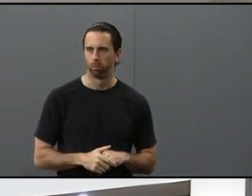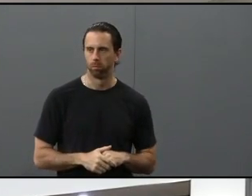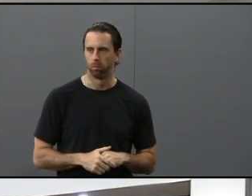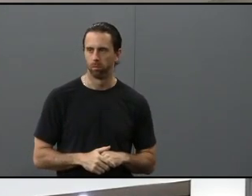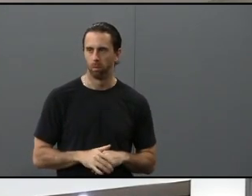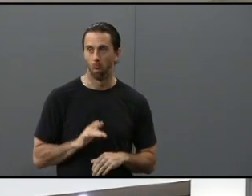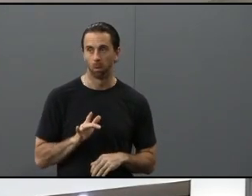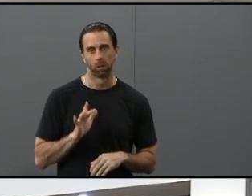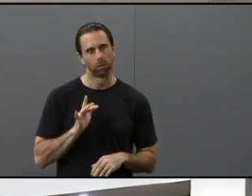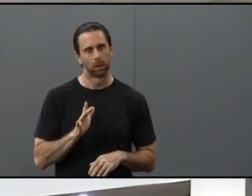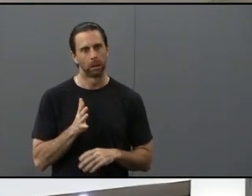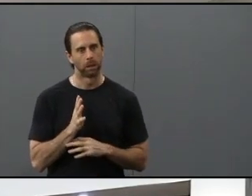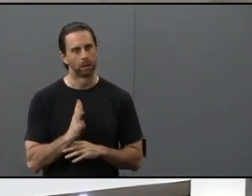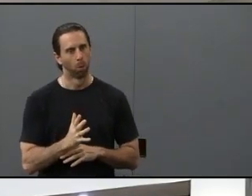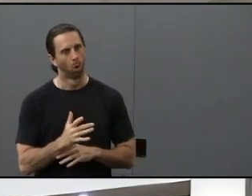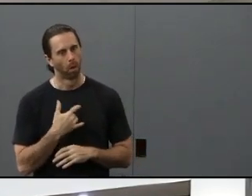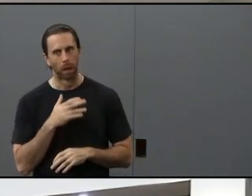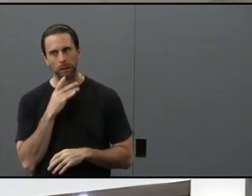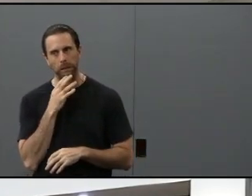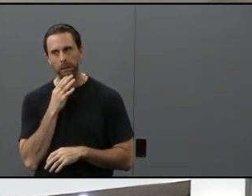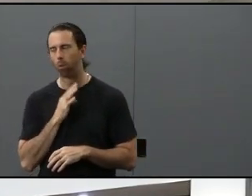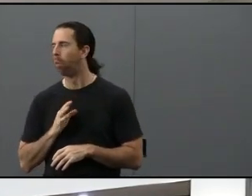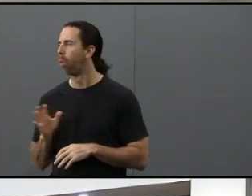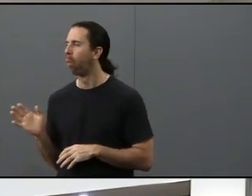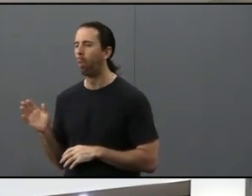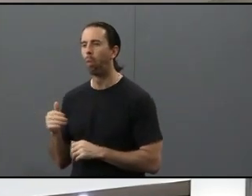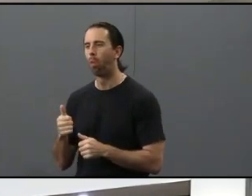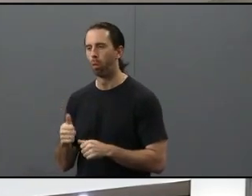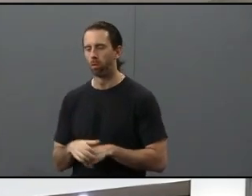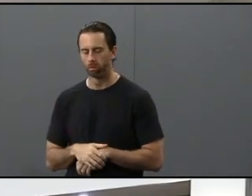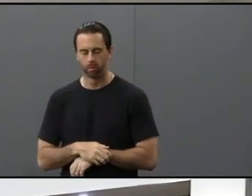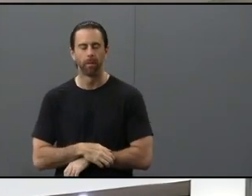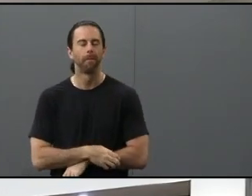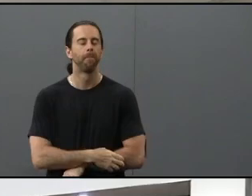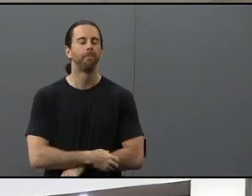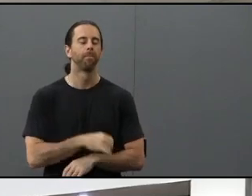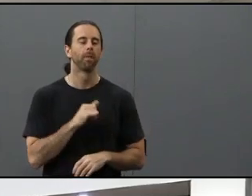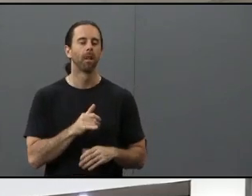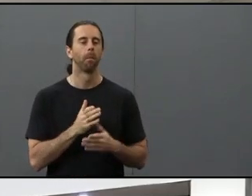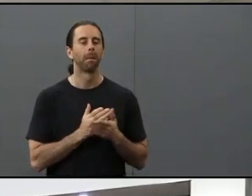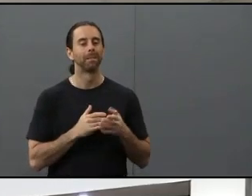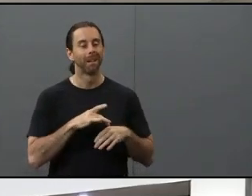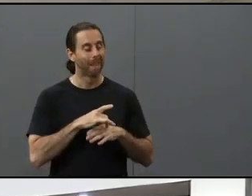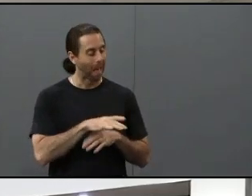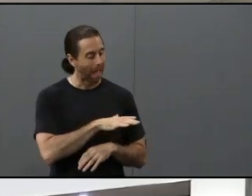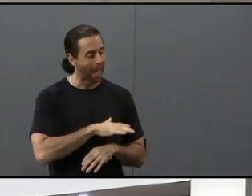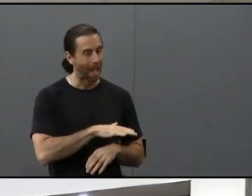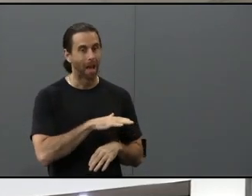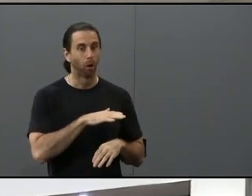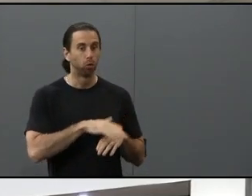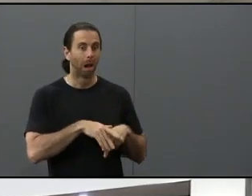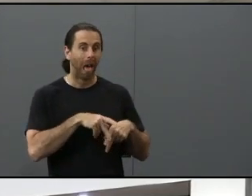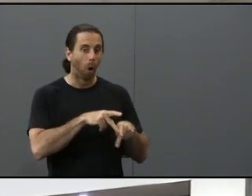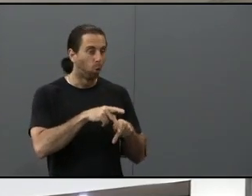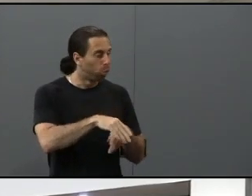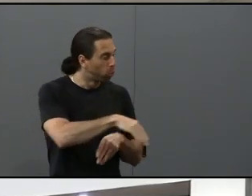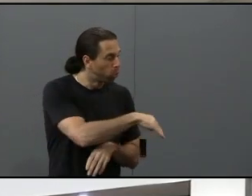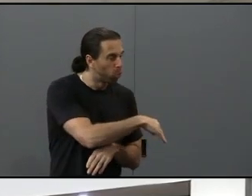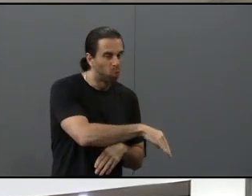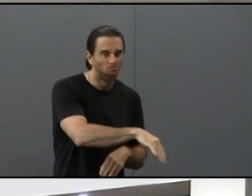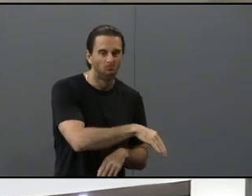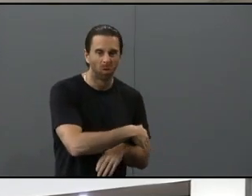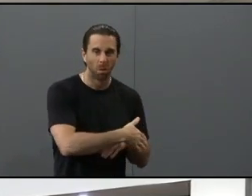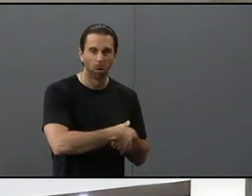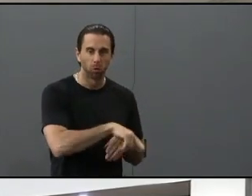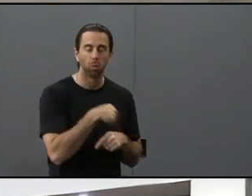minutes non mais pour le temps que vous preniez ok sur cette partie de notre terrain qui donne sur la rue évidemment et depuis quelques